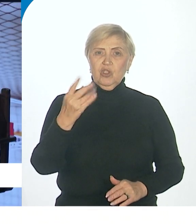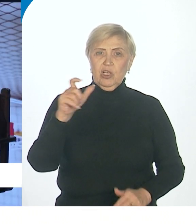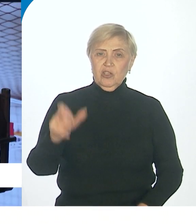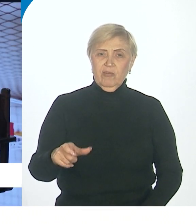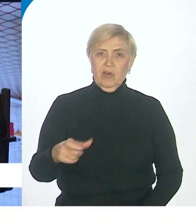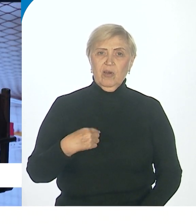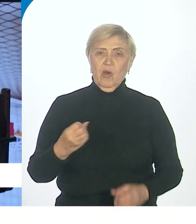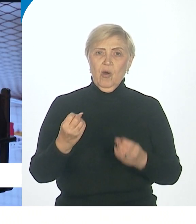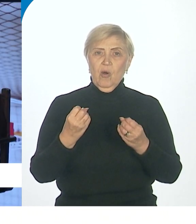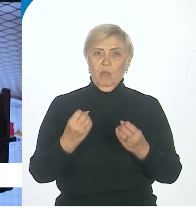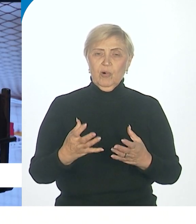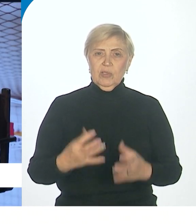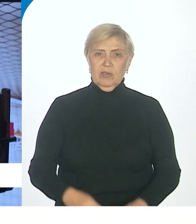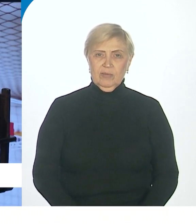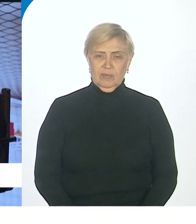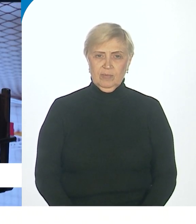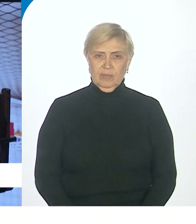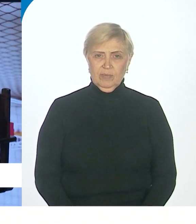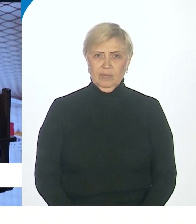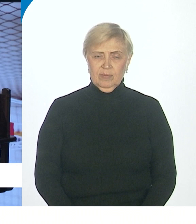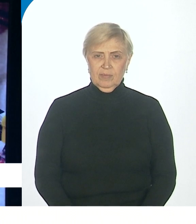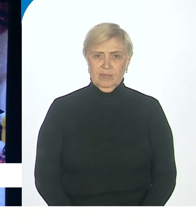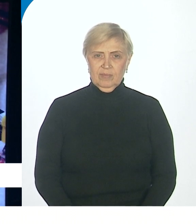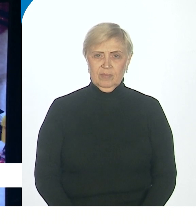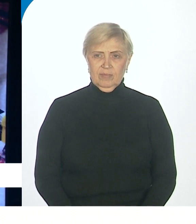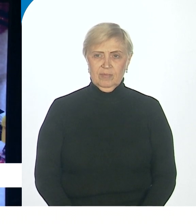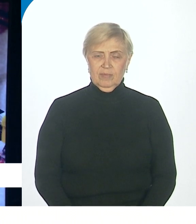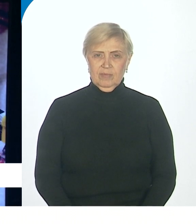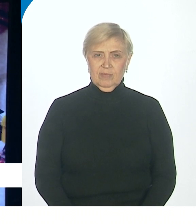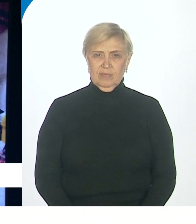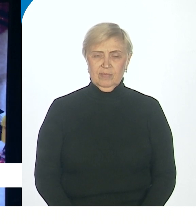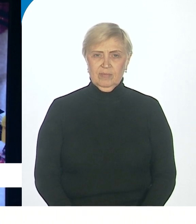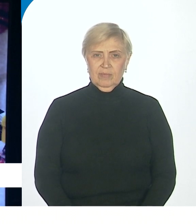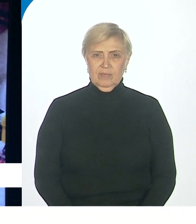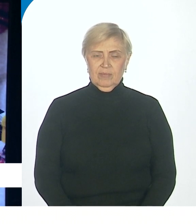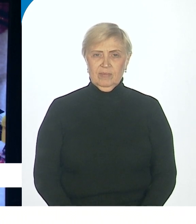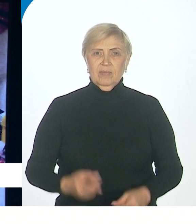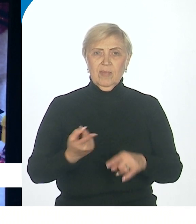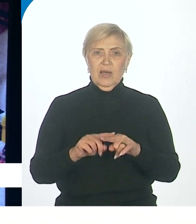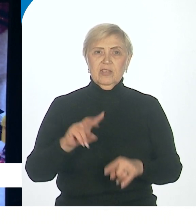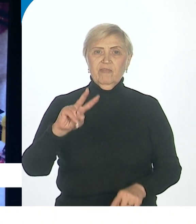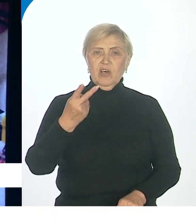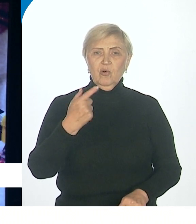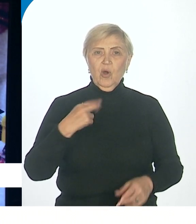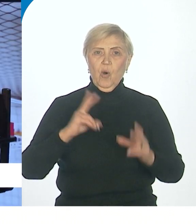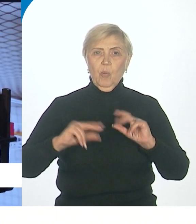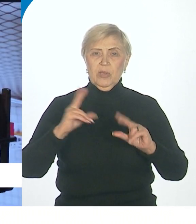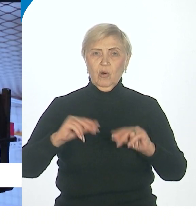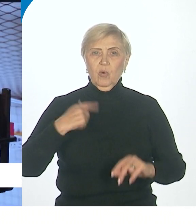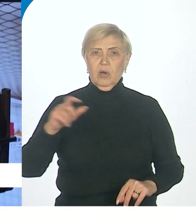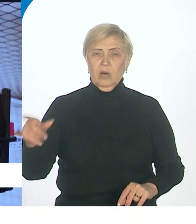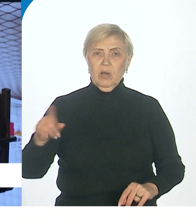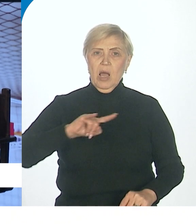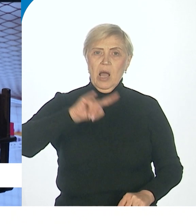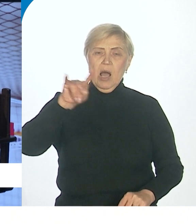летали, время выходило. Артем Михайлович, вы сказали? Да. Кто это? Мы второй раз просто говорим. Давайте привет мы передаем. Кто это? Это второй педагог аэронаправления,